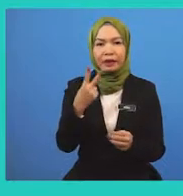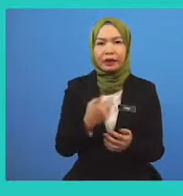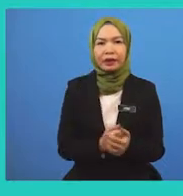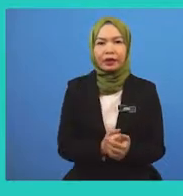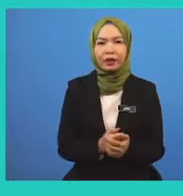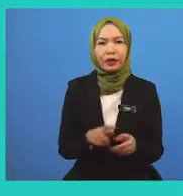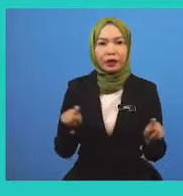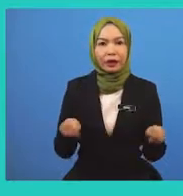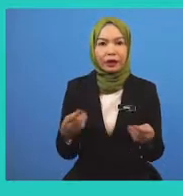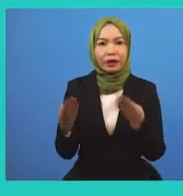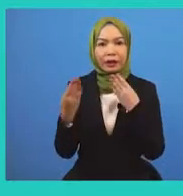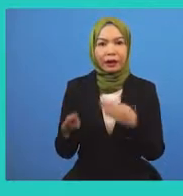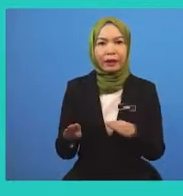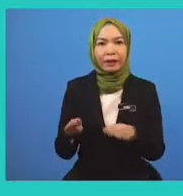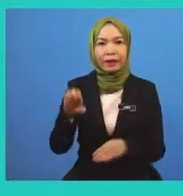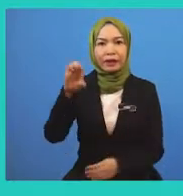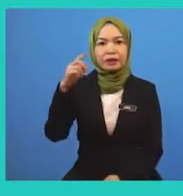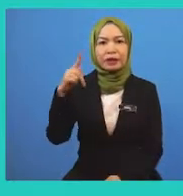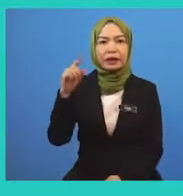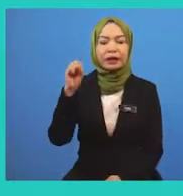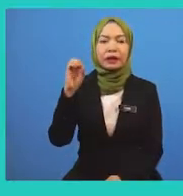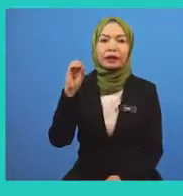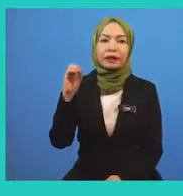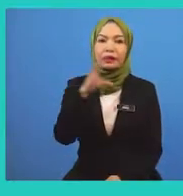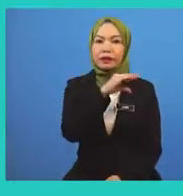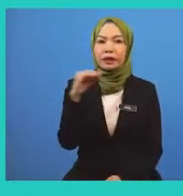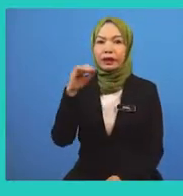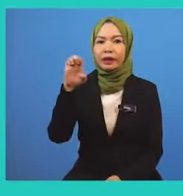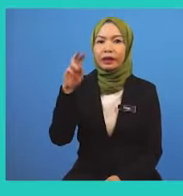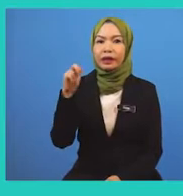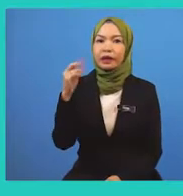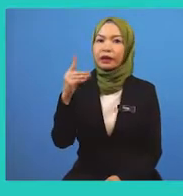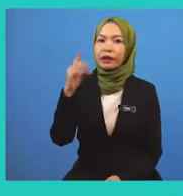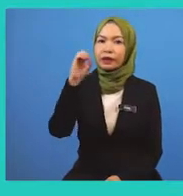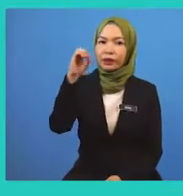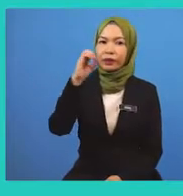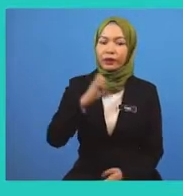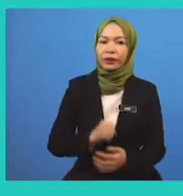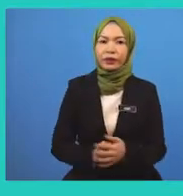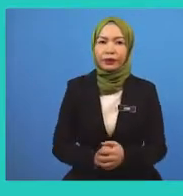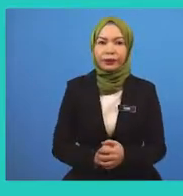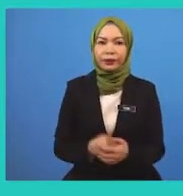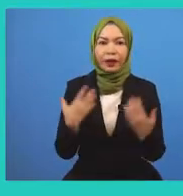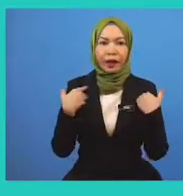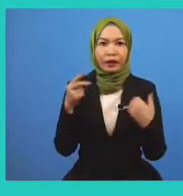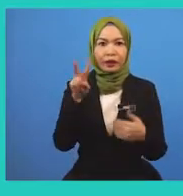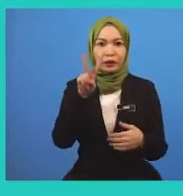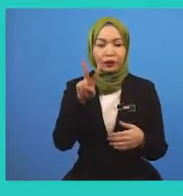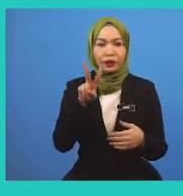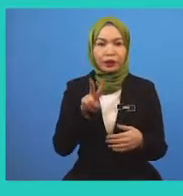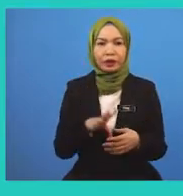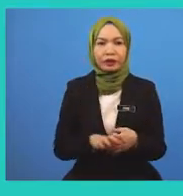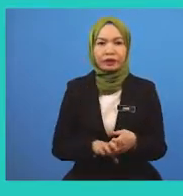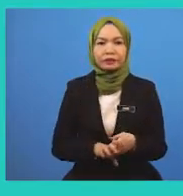eksotermik dan endotermik dalam kehidupan seharian kita. Terdapat dua aplikasi yang biasa digunakan